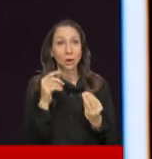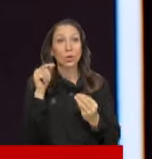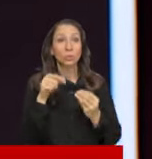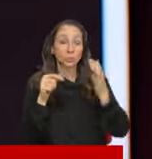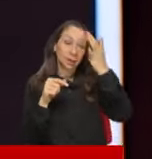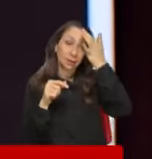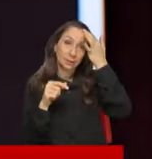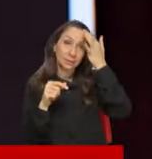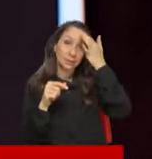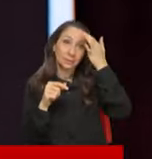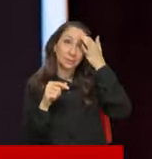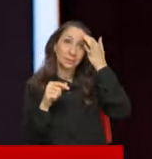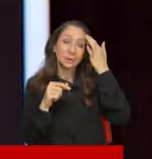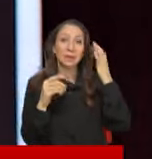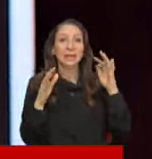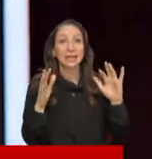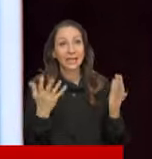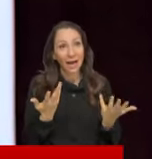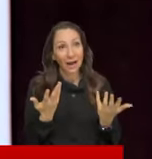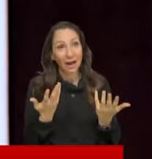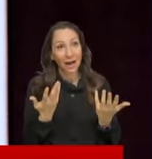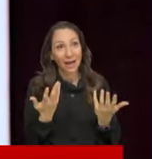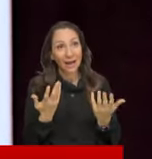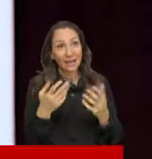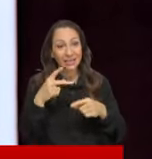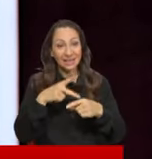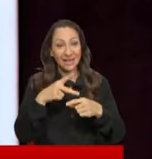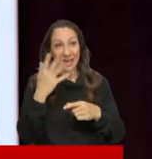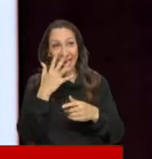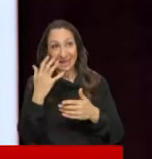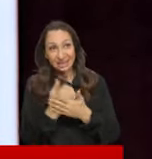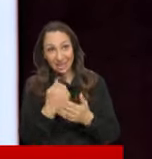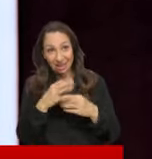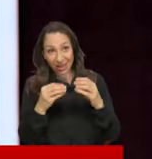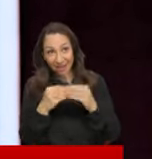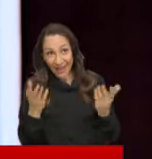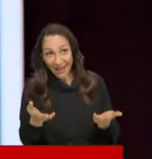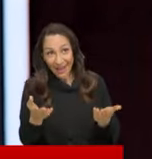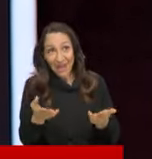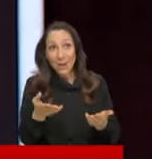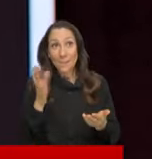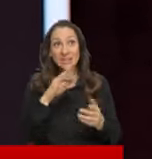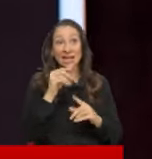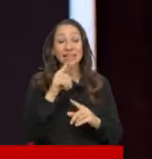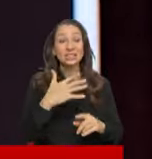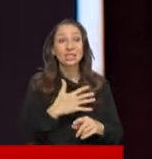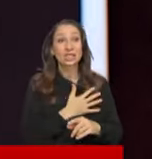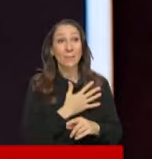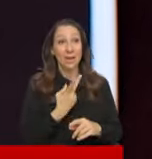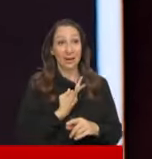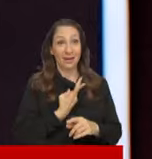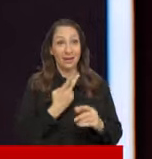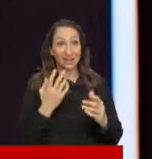burada ya Seydan Karalar kazanacak Adana'da başka illerde Cumhuriyet Halk Partisi'nin